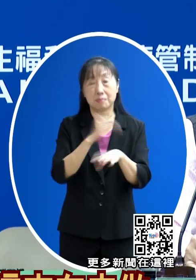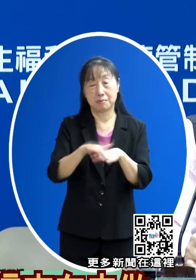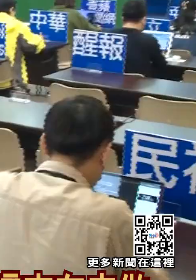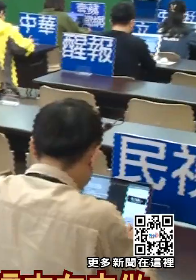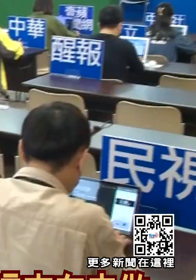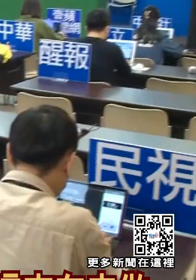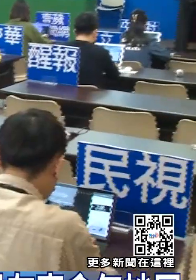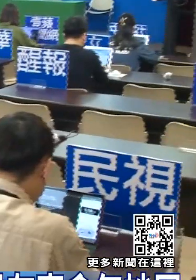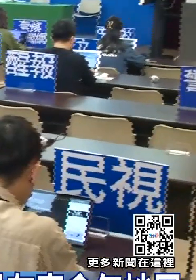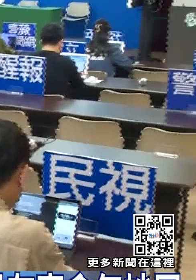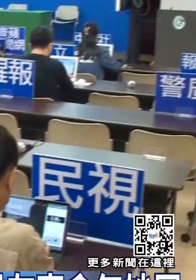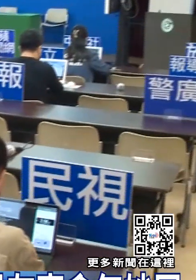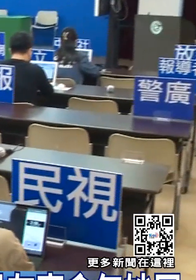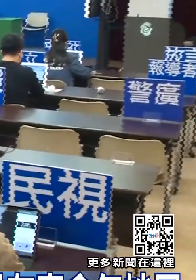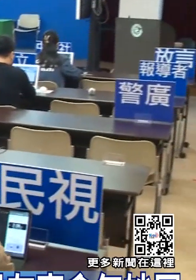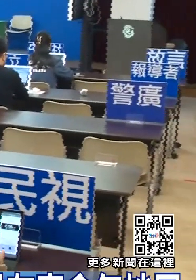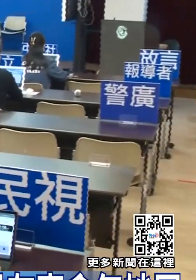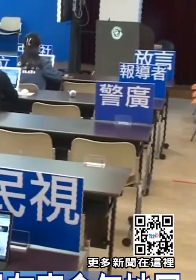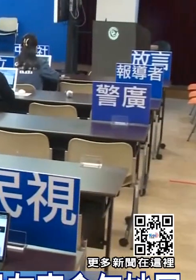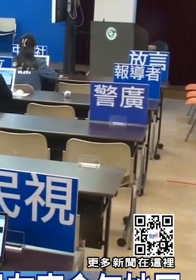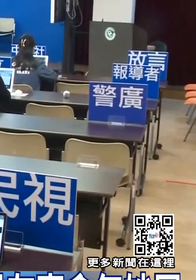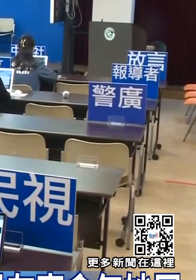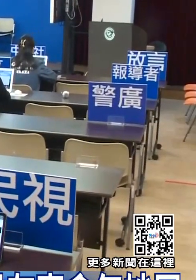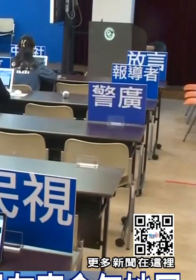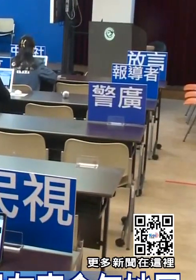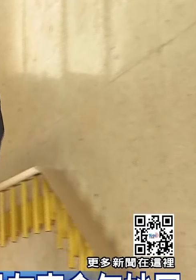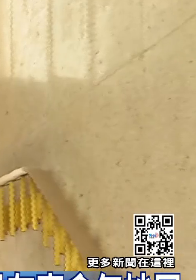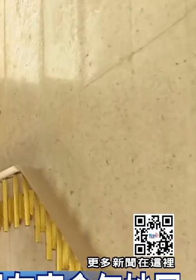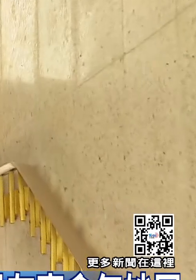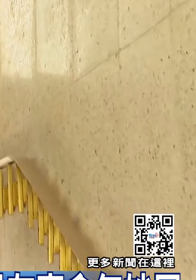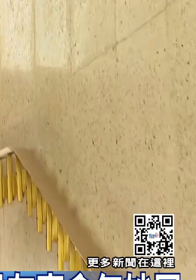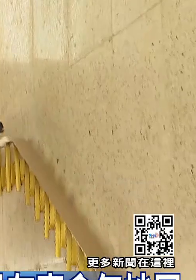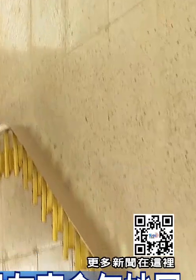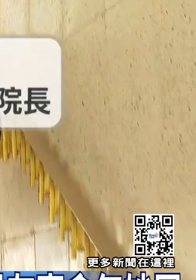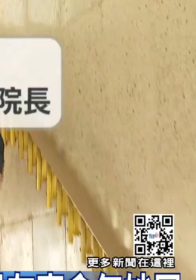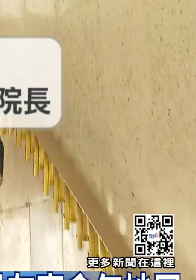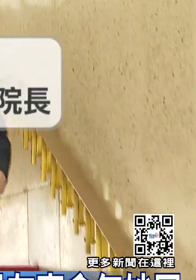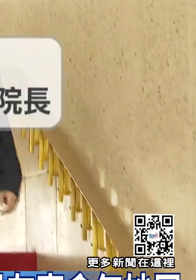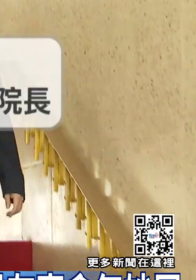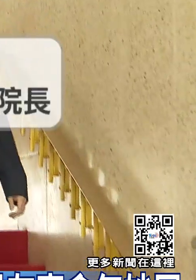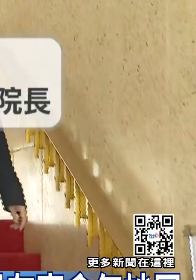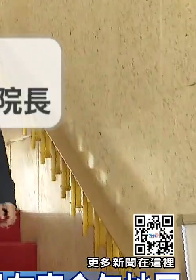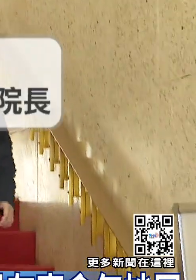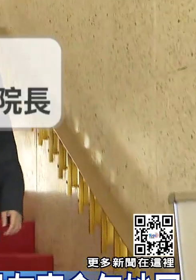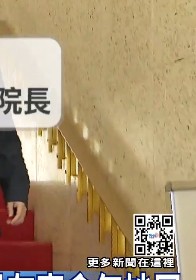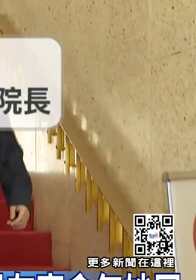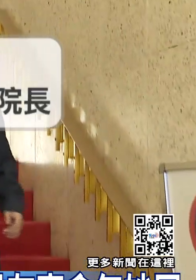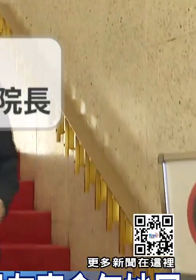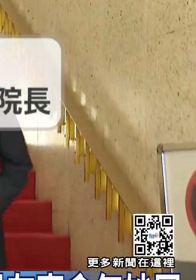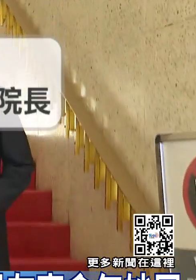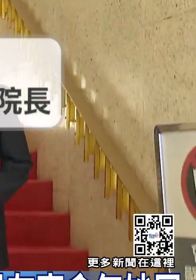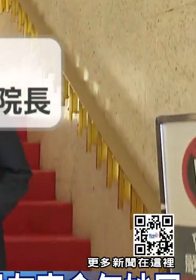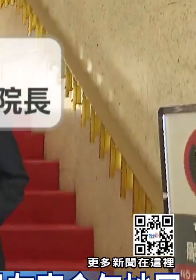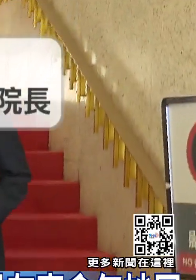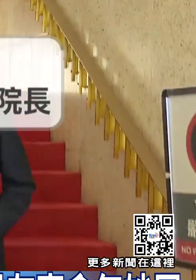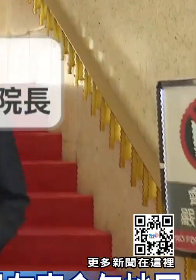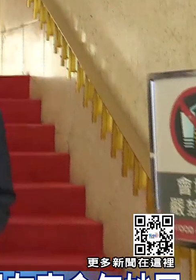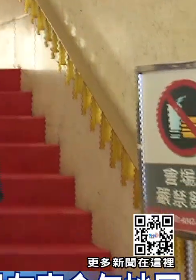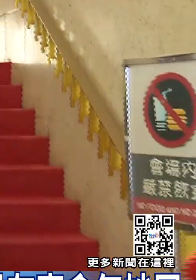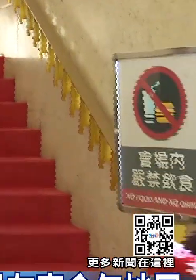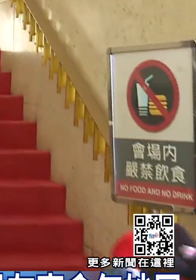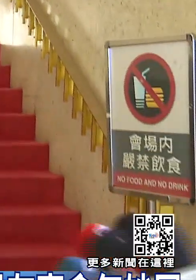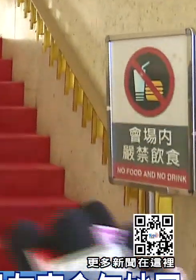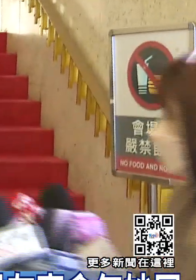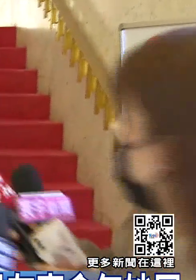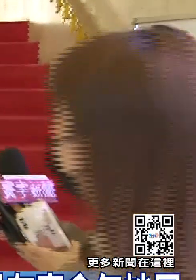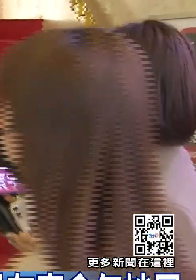边去做。 指挥中心若真降级，也许记者会只需要由疾管署长负责。更传出现任指挥官王必胜将在年底接任桃园医院院长，